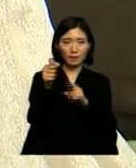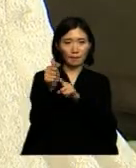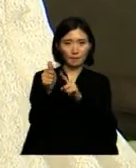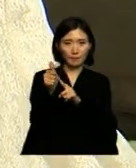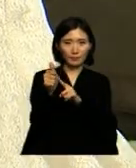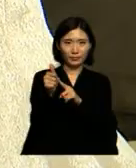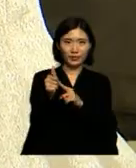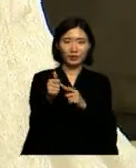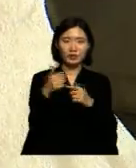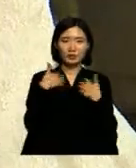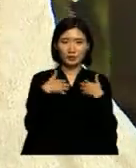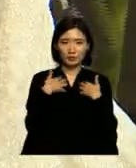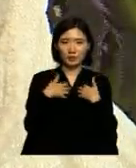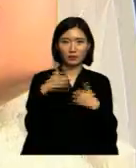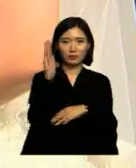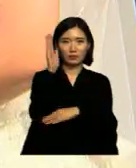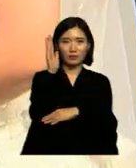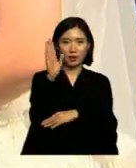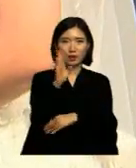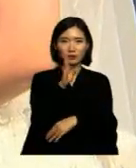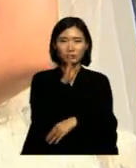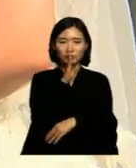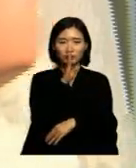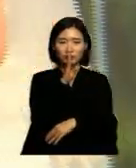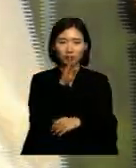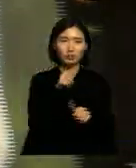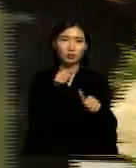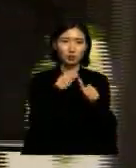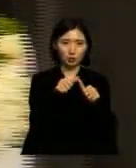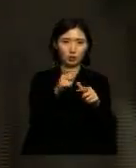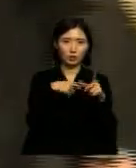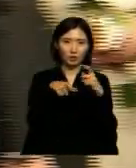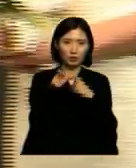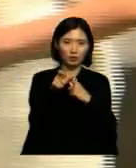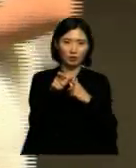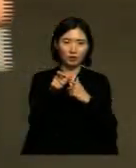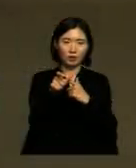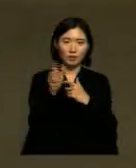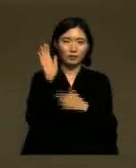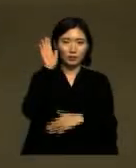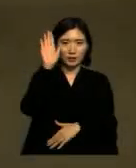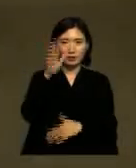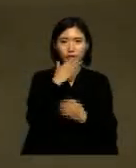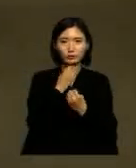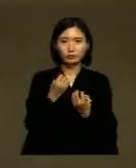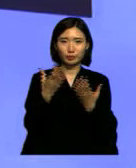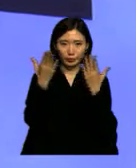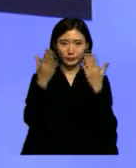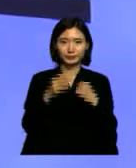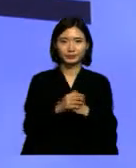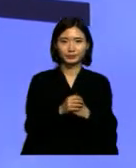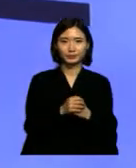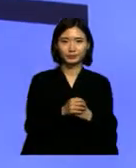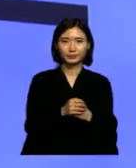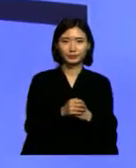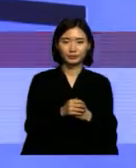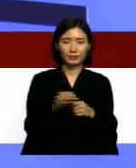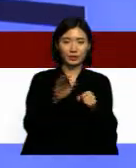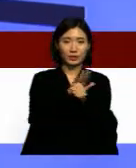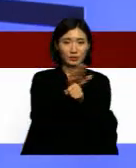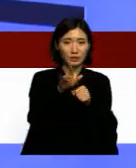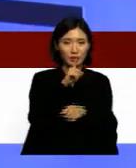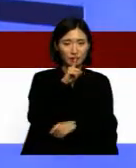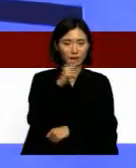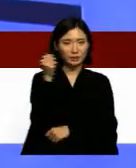위트가 가미된 주례사에 현실적인 조언까지 얹어 부부의 앞날을 축복했습니다. 사랑한다는